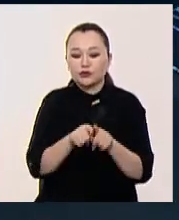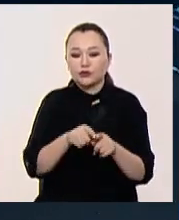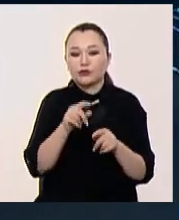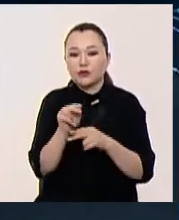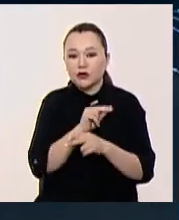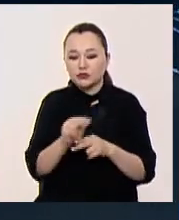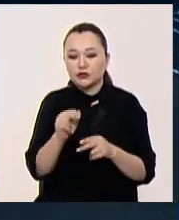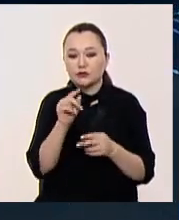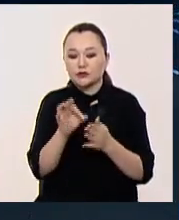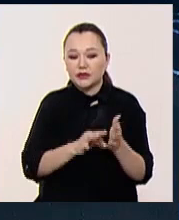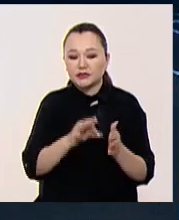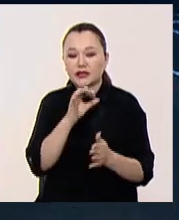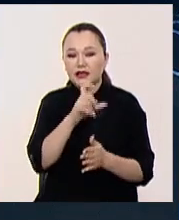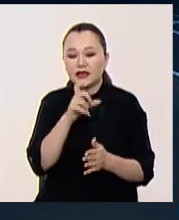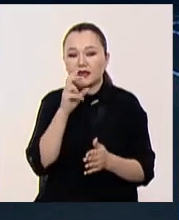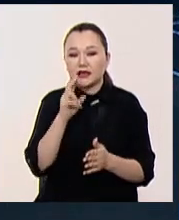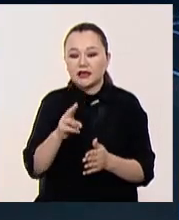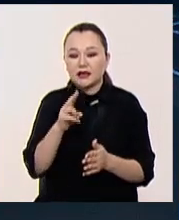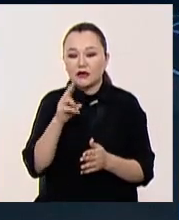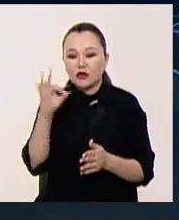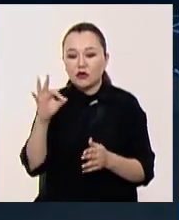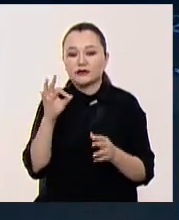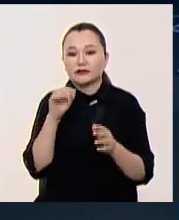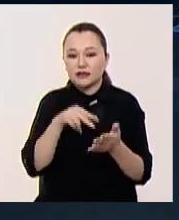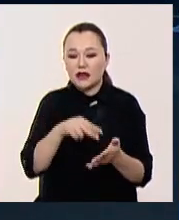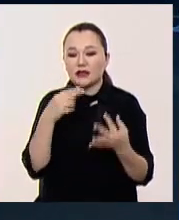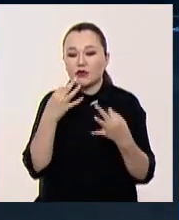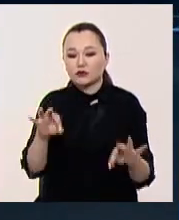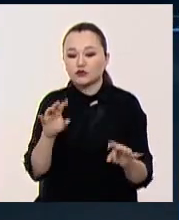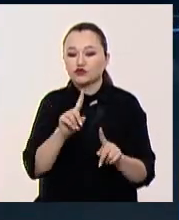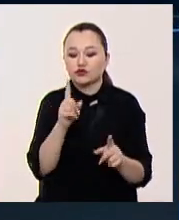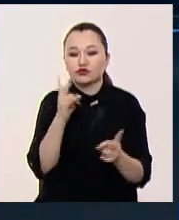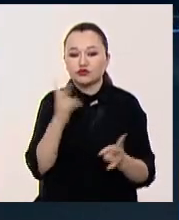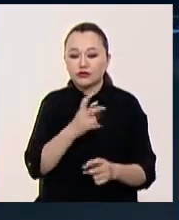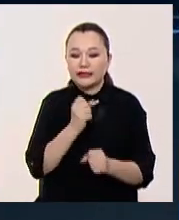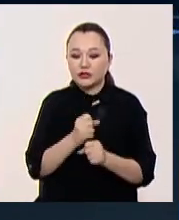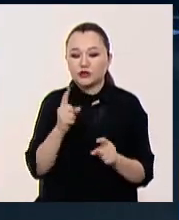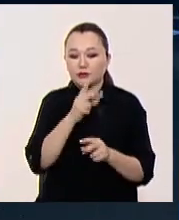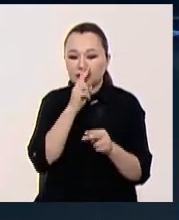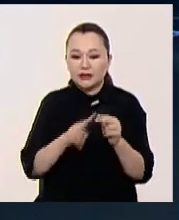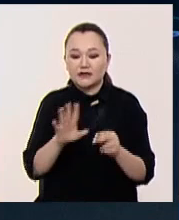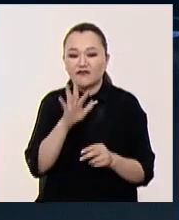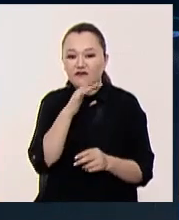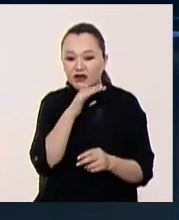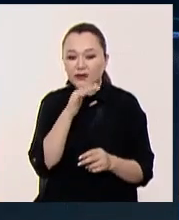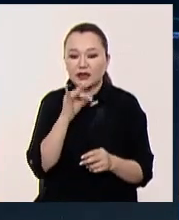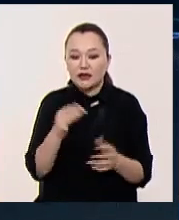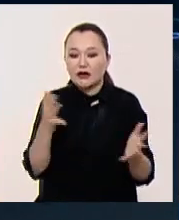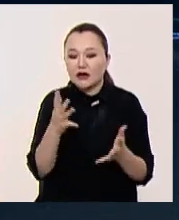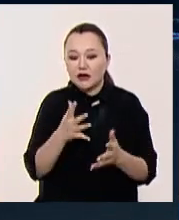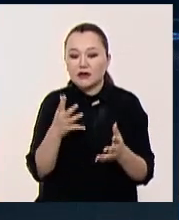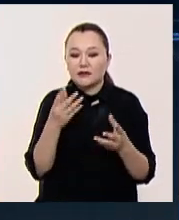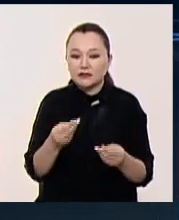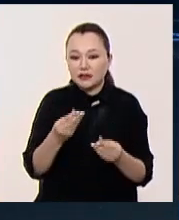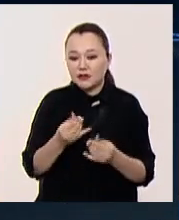процедура экстракорпорального оплодотворения стала доступнее. Что нужно делать, чтобы не потерять драгоценное время и о каких